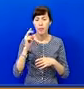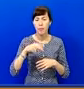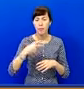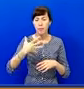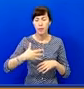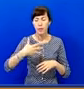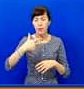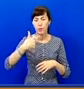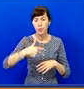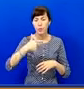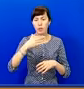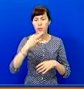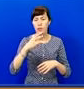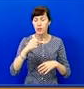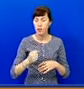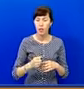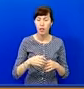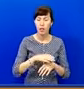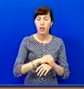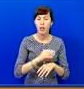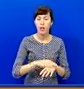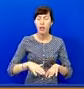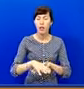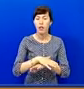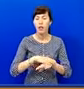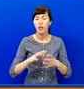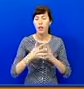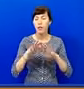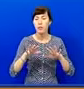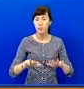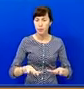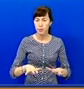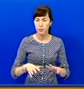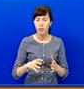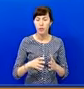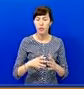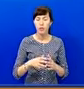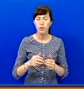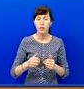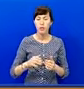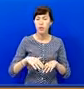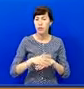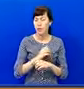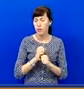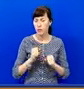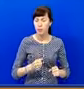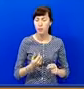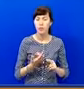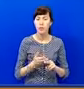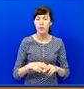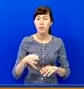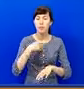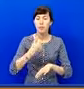25-30 центнерден келген өнім ағалтынмен айшықталатын аграрлы аймағымызға ауыз толтырып айтарлық жаңалық емес. Сондықтан облыс